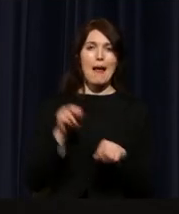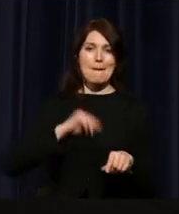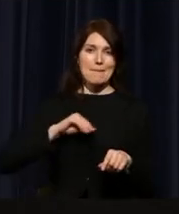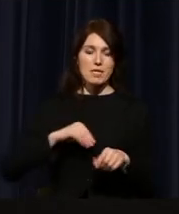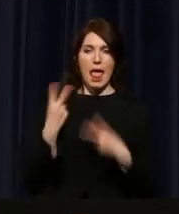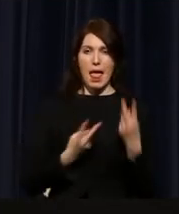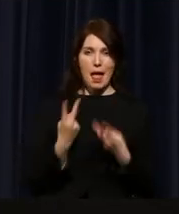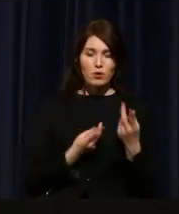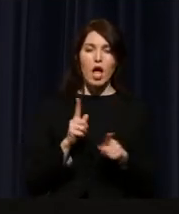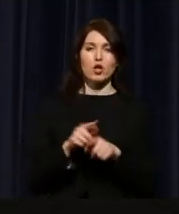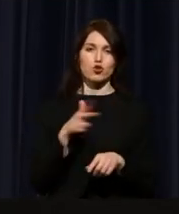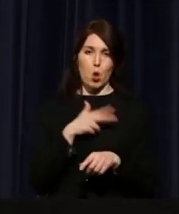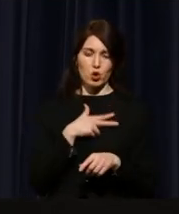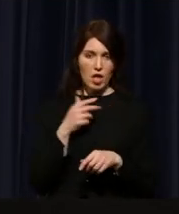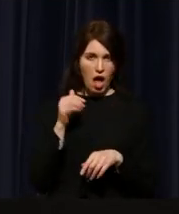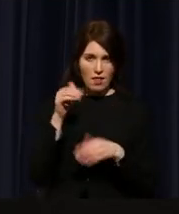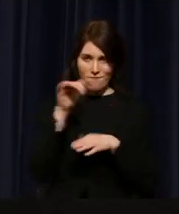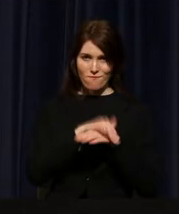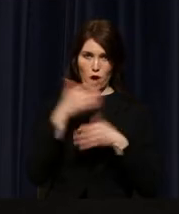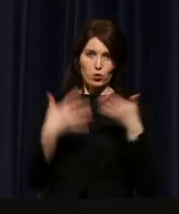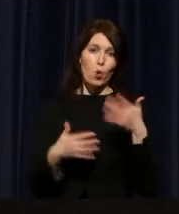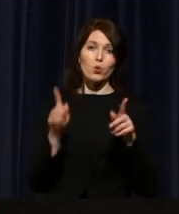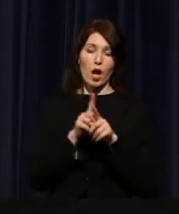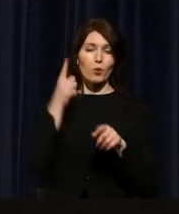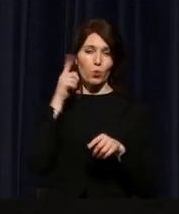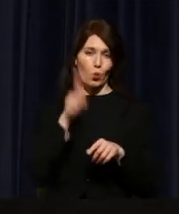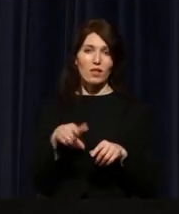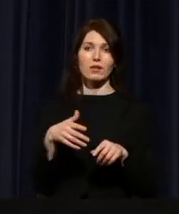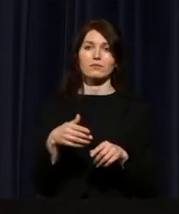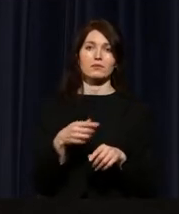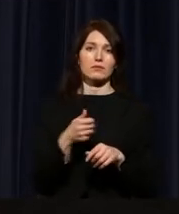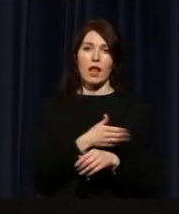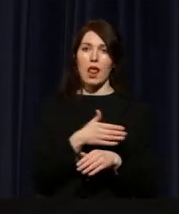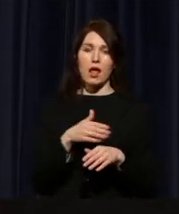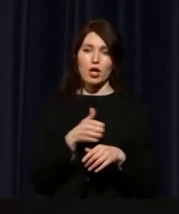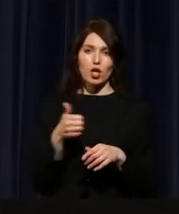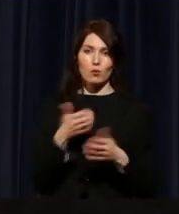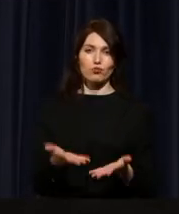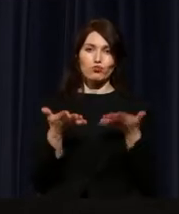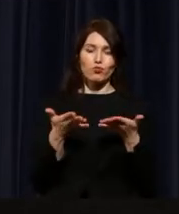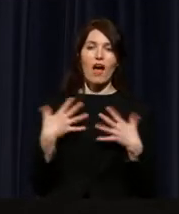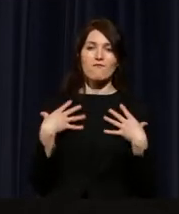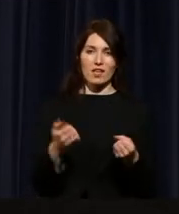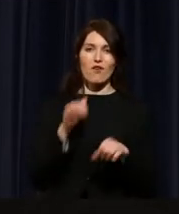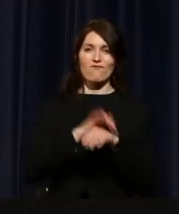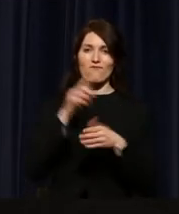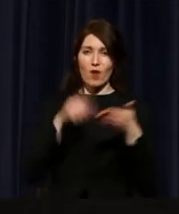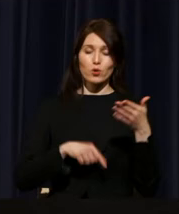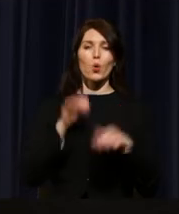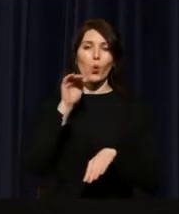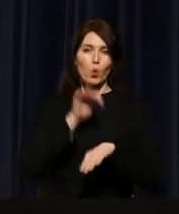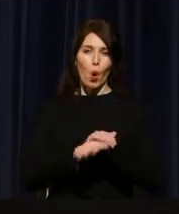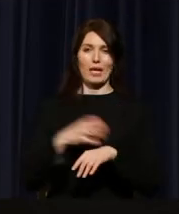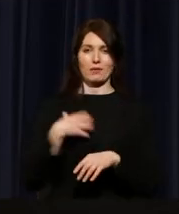psihoemocionālie faktori, sociālie faktori, par kuriem tiek minēts. Un, protams, no lielākais uzsvers ir uz veselības faktoriem ar konkrētu slimību